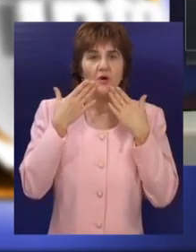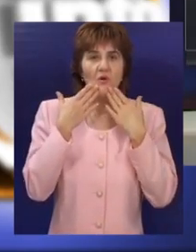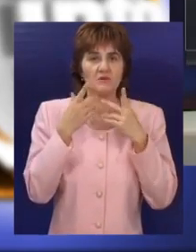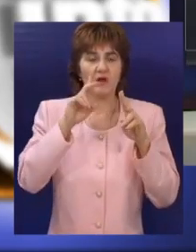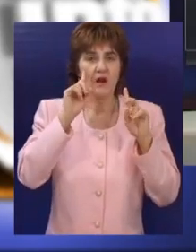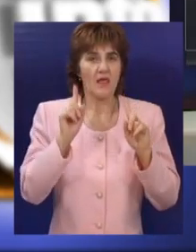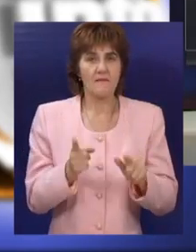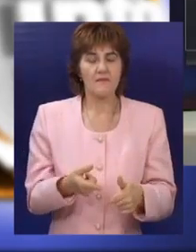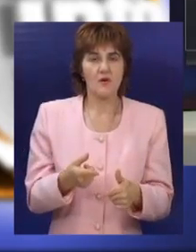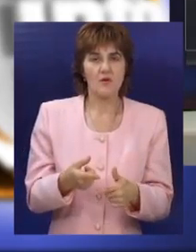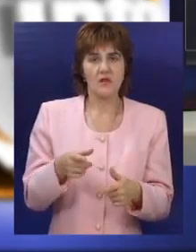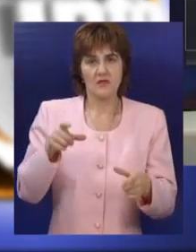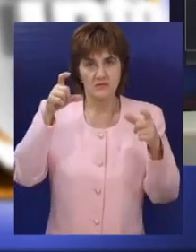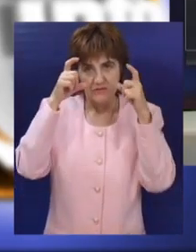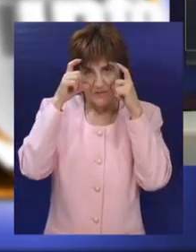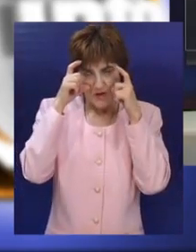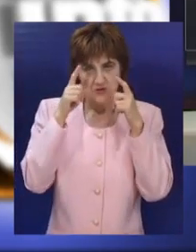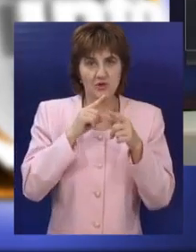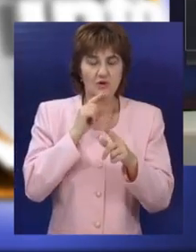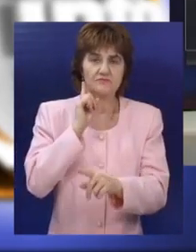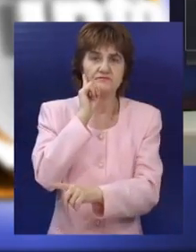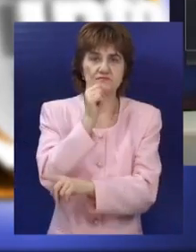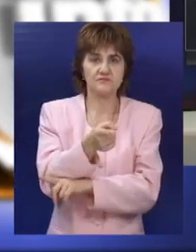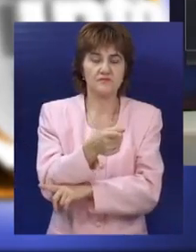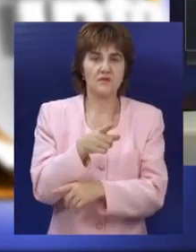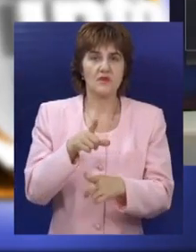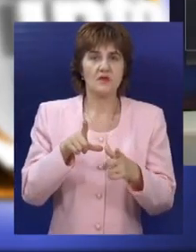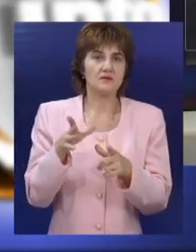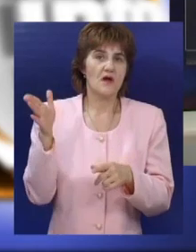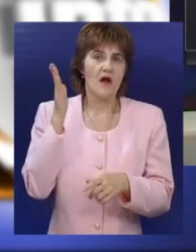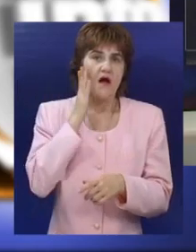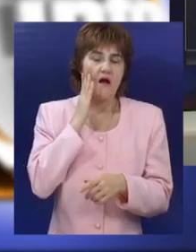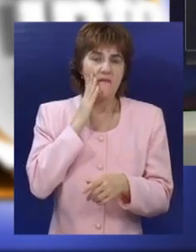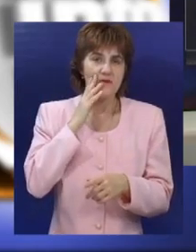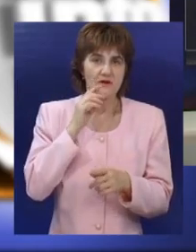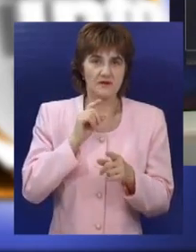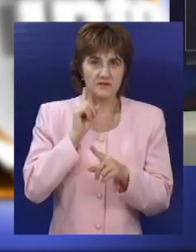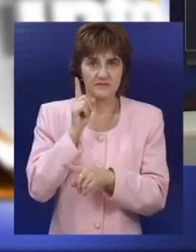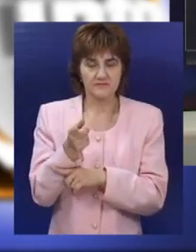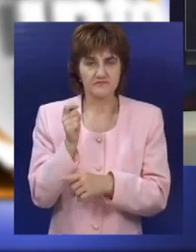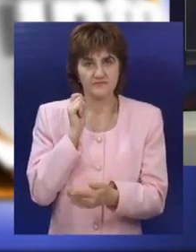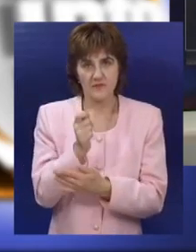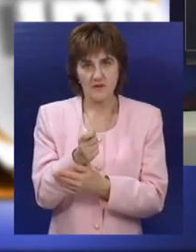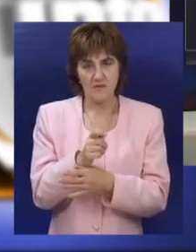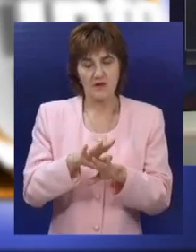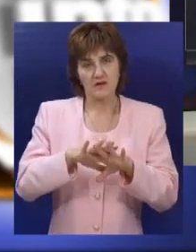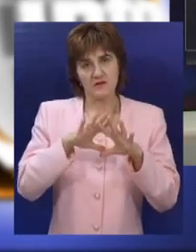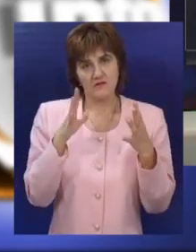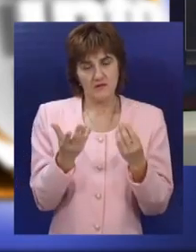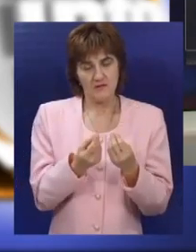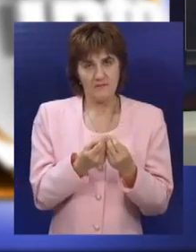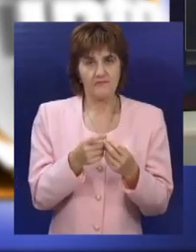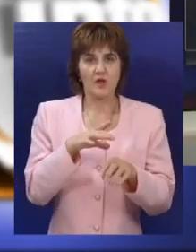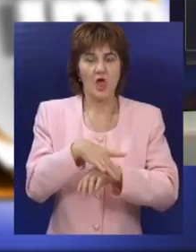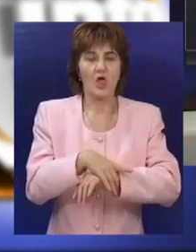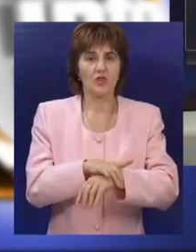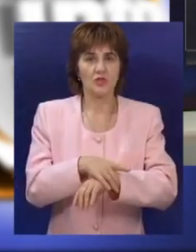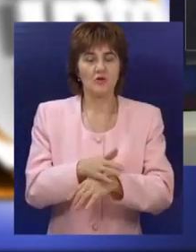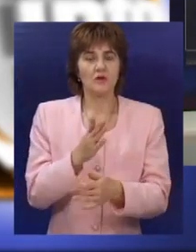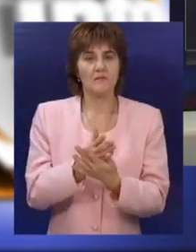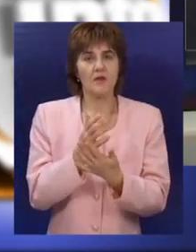pomoć specijalnih sočiva koje se naručuju posebno za svakog pacijenta iz Amerike. Operaciju je izvršio profesor dr.